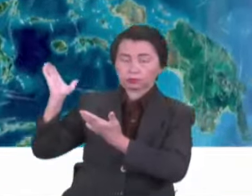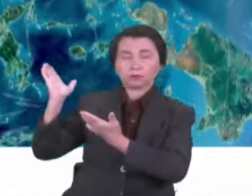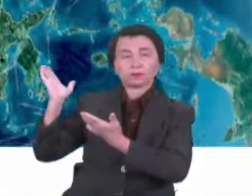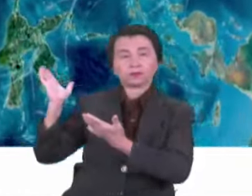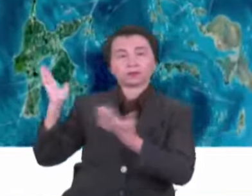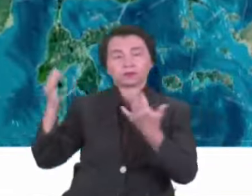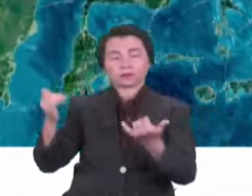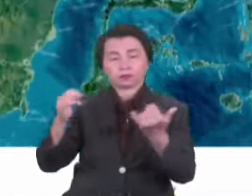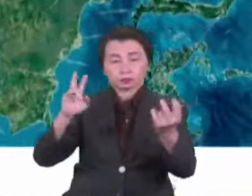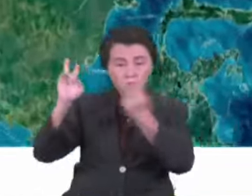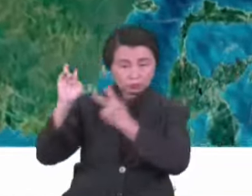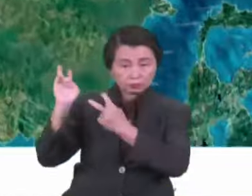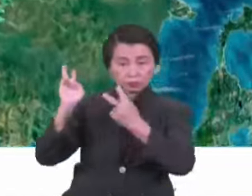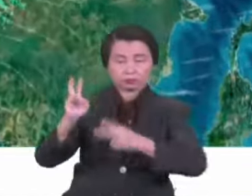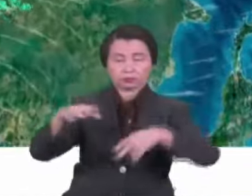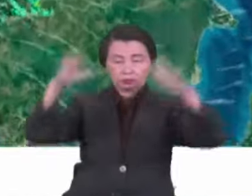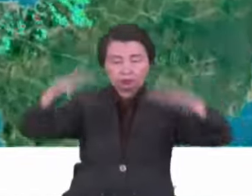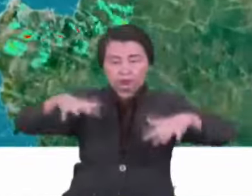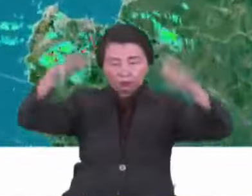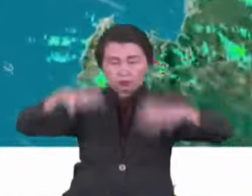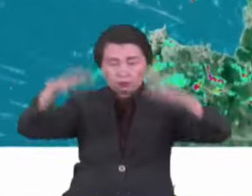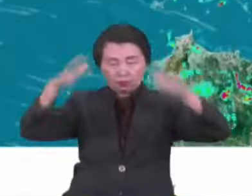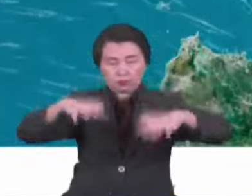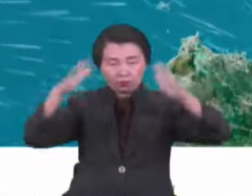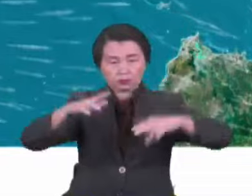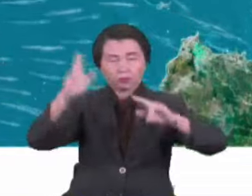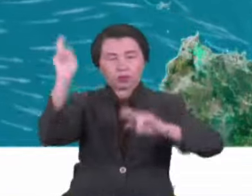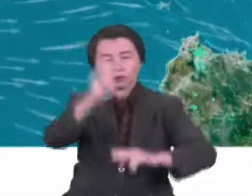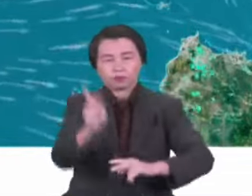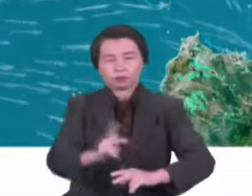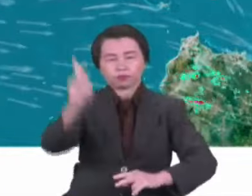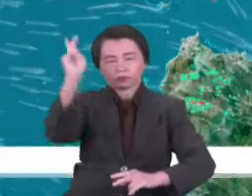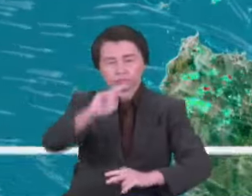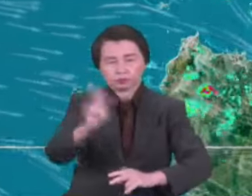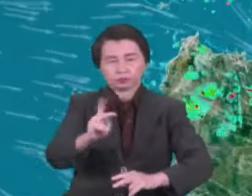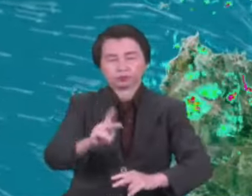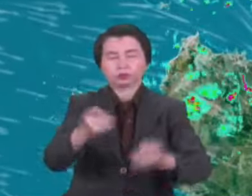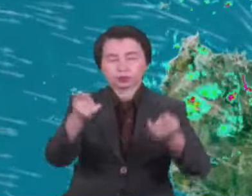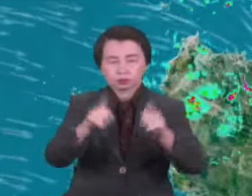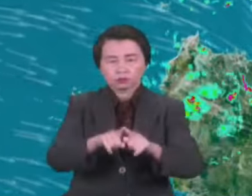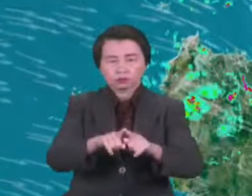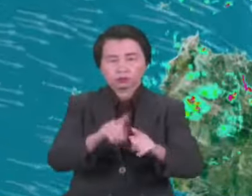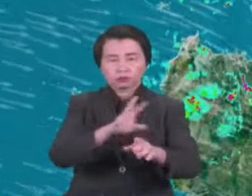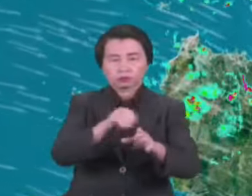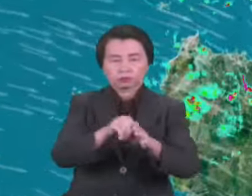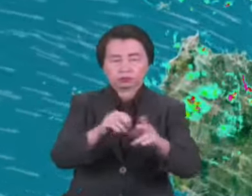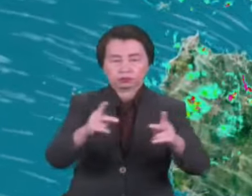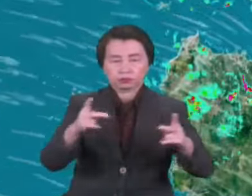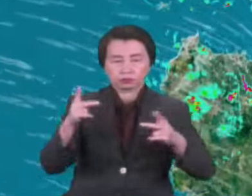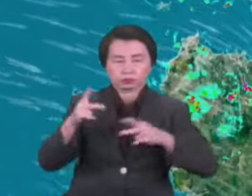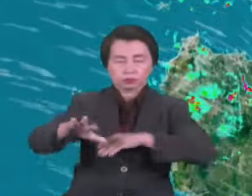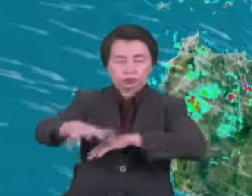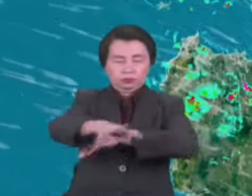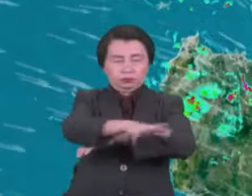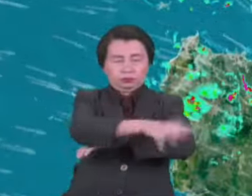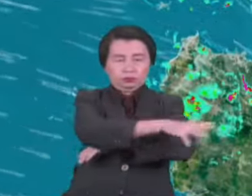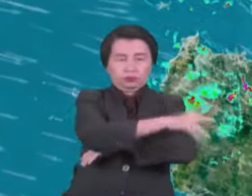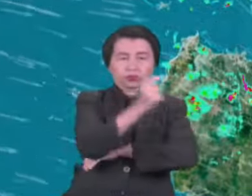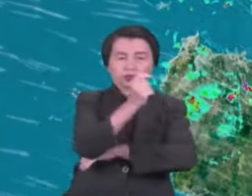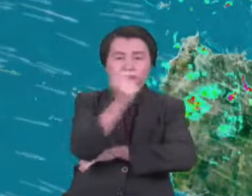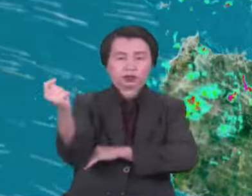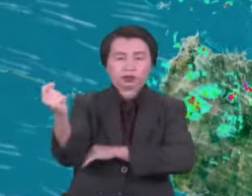ini. Dilihat keadaan hujan dan ribut petir masih lagi sedang berlaku melibatkan kawasan di sekitar perairan pantai